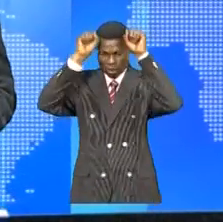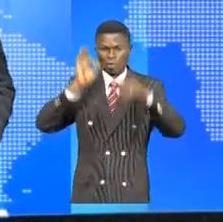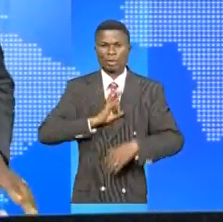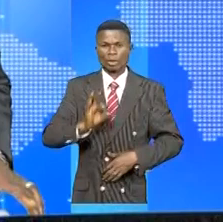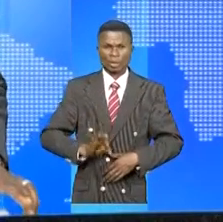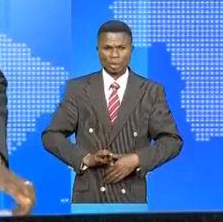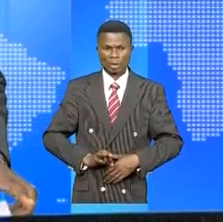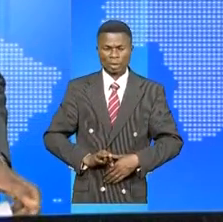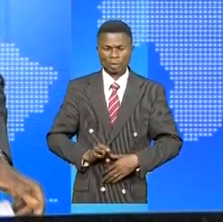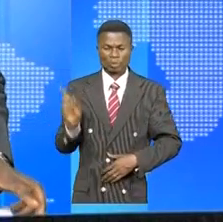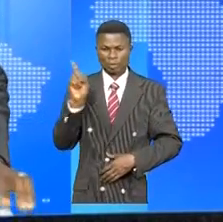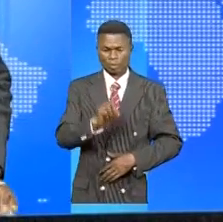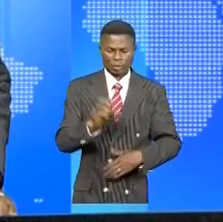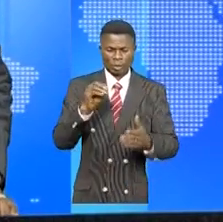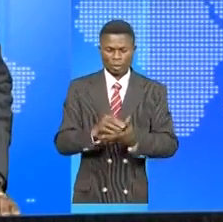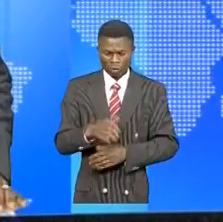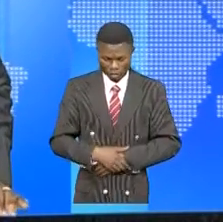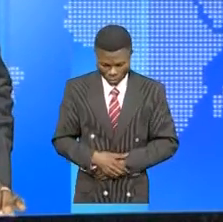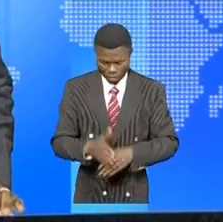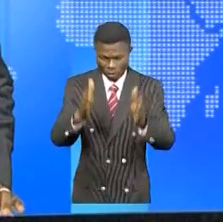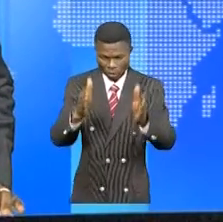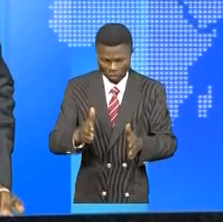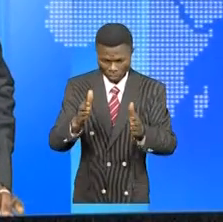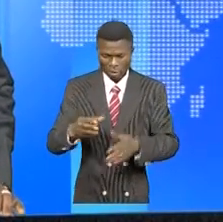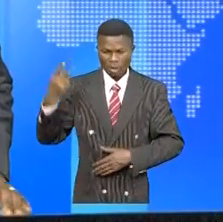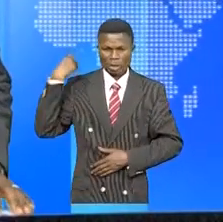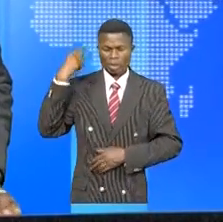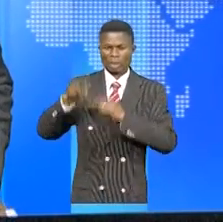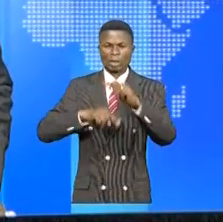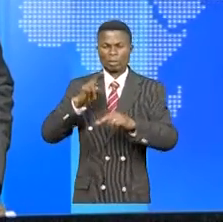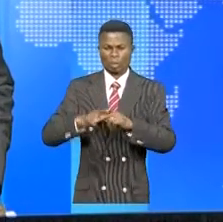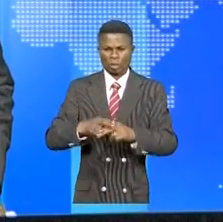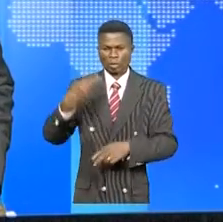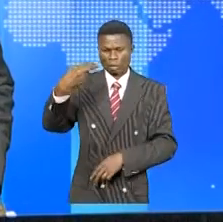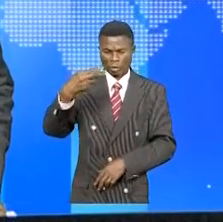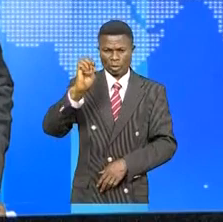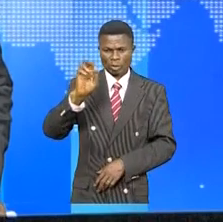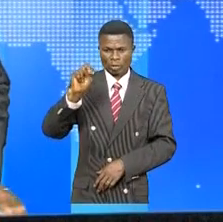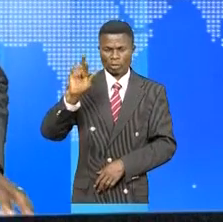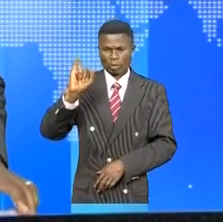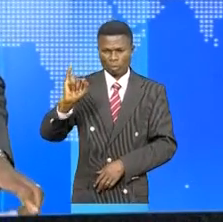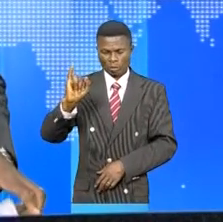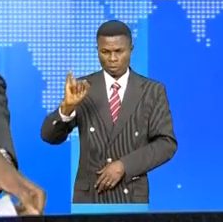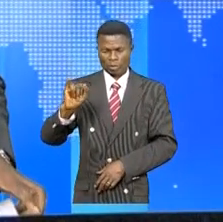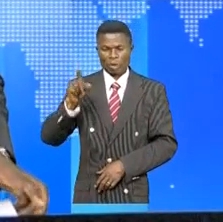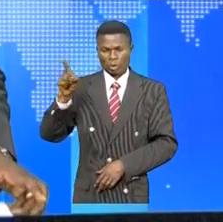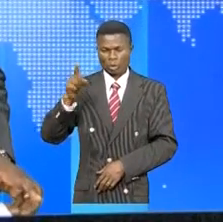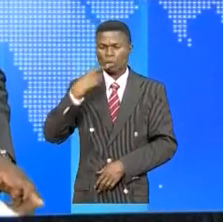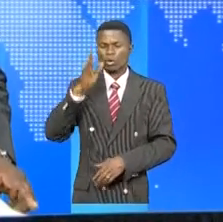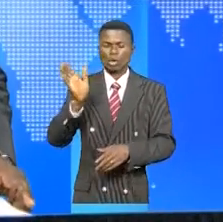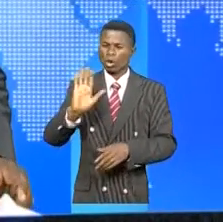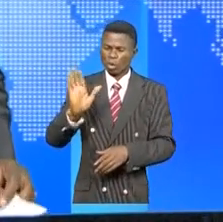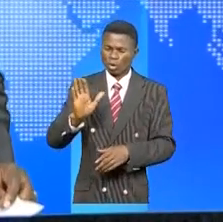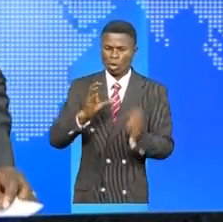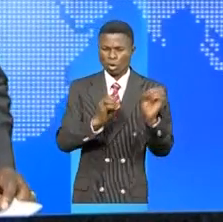se recueillir devant la dépouille mortelle du député national Henri-Thomas Lokondo. En mémoire de qui, les hommages ont